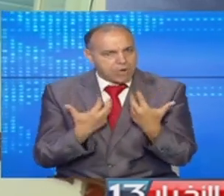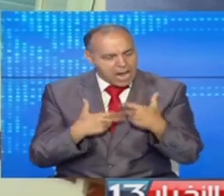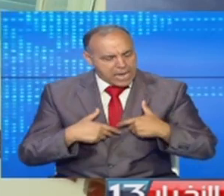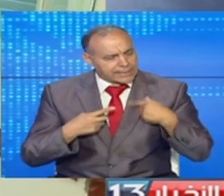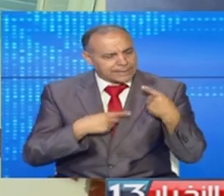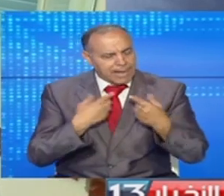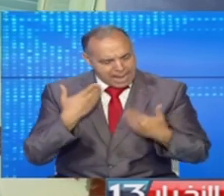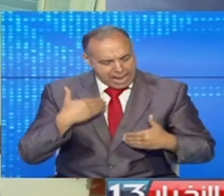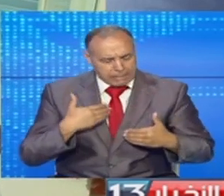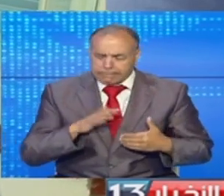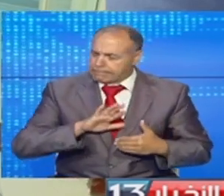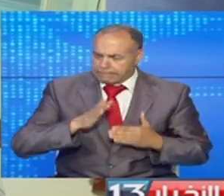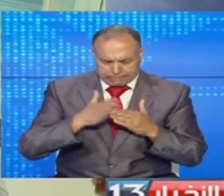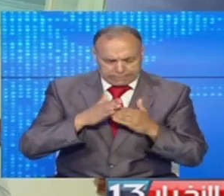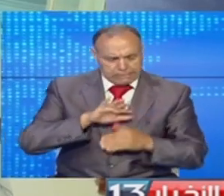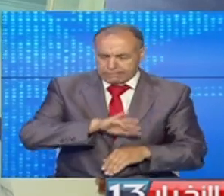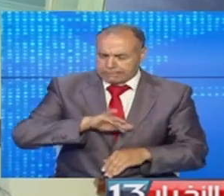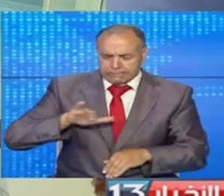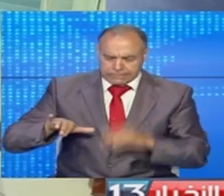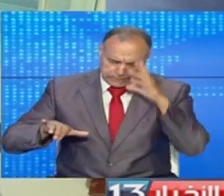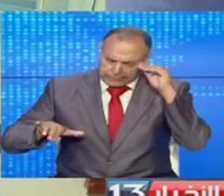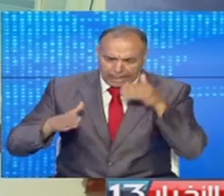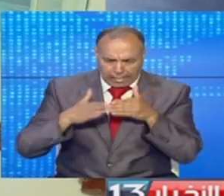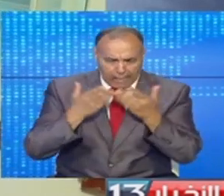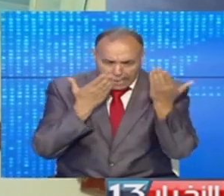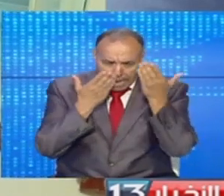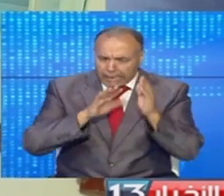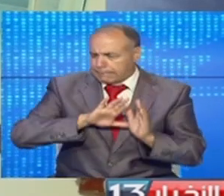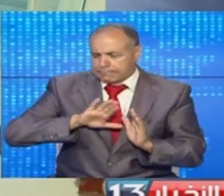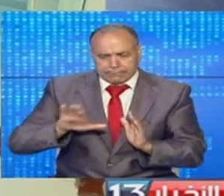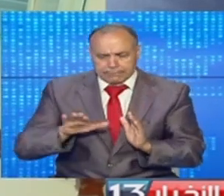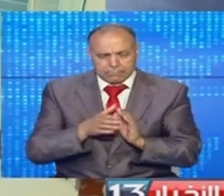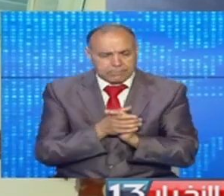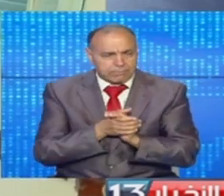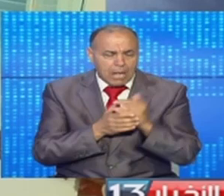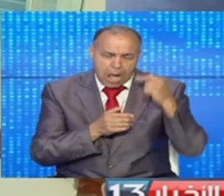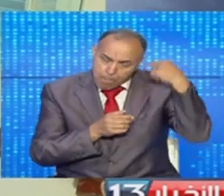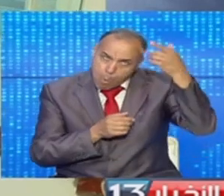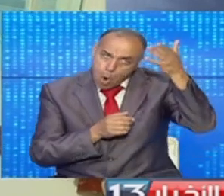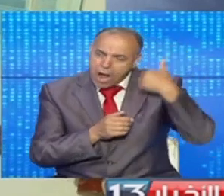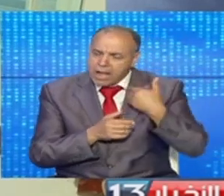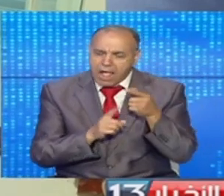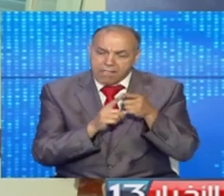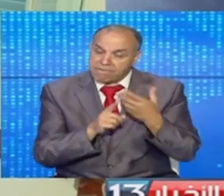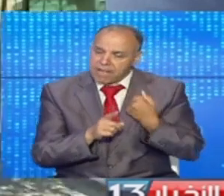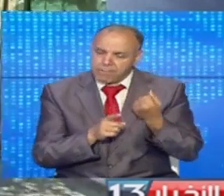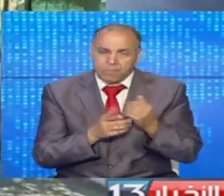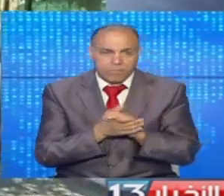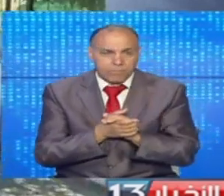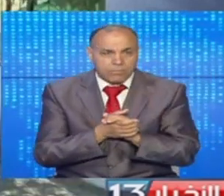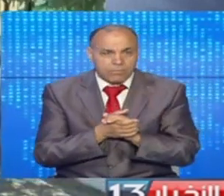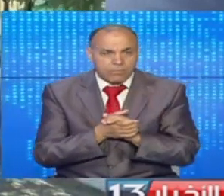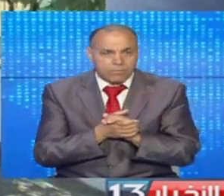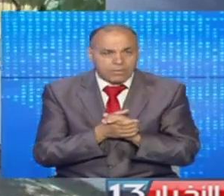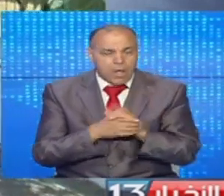أني الإعاقة بعمرها ما تحبس الواحد على أنه ينجح في طموح ولا في هدف يحب يوصل ليه. نزيدوه